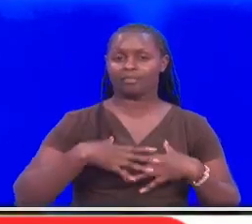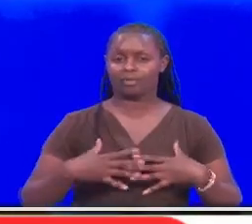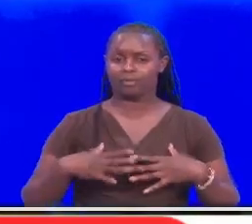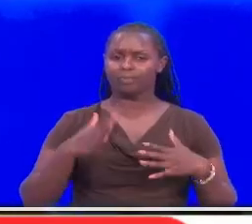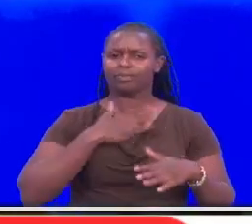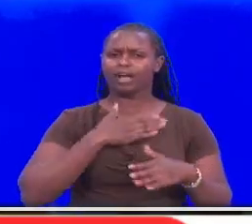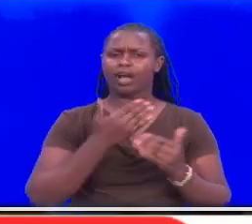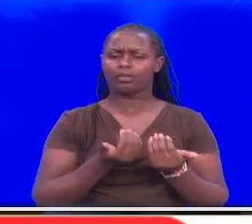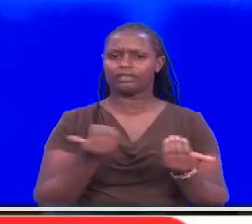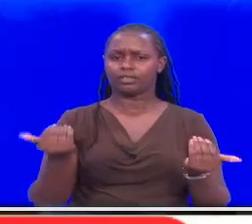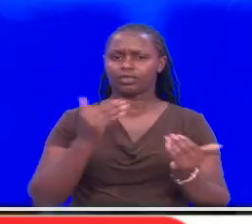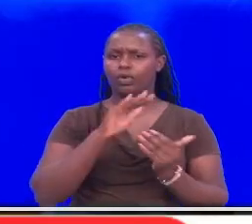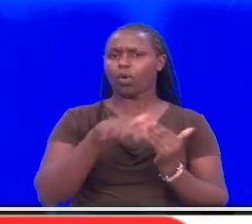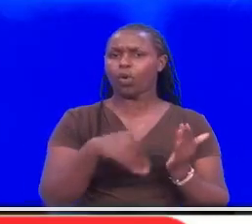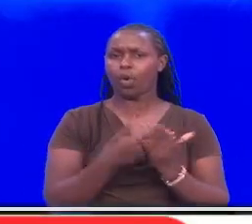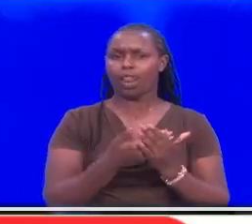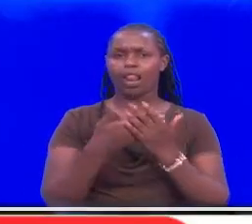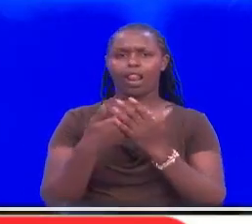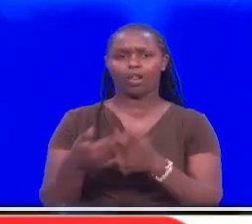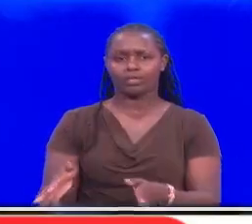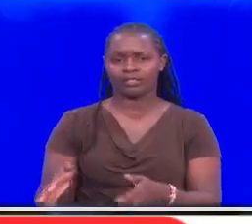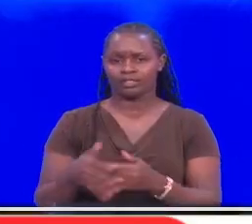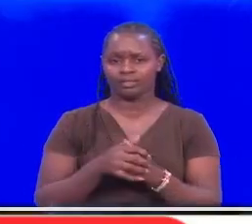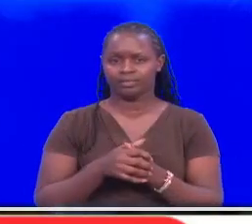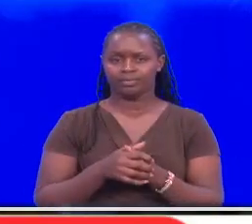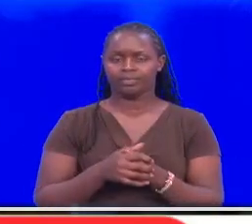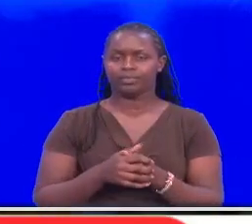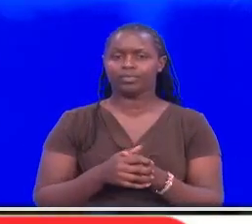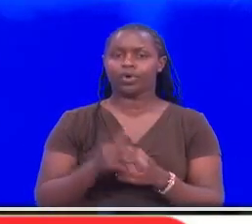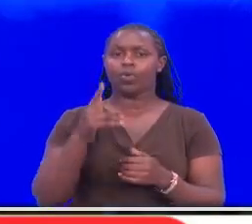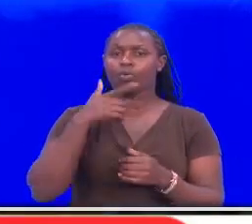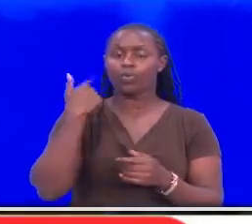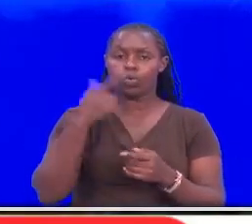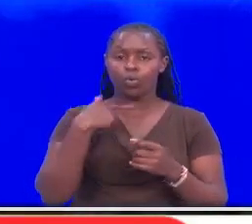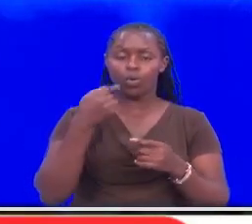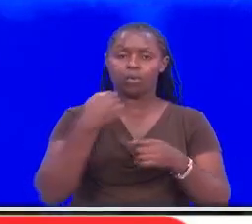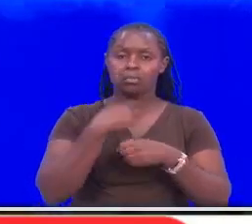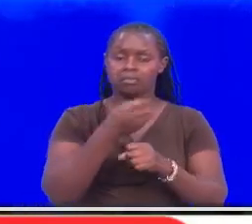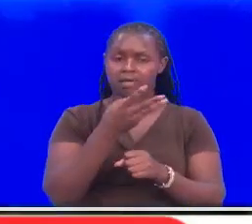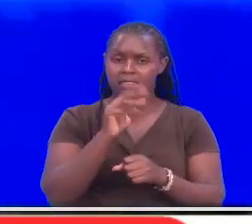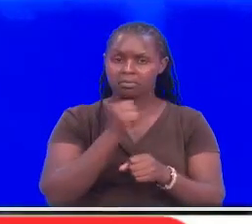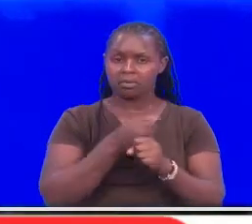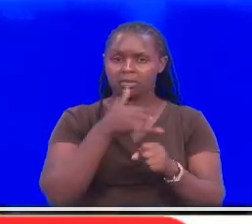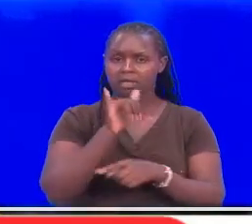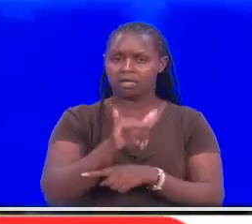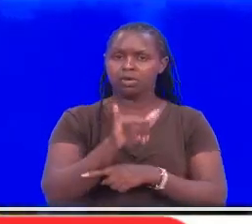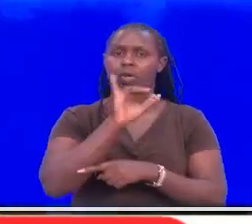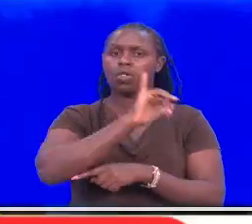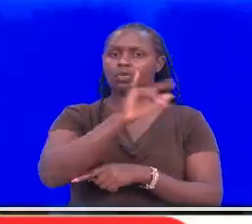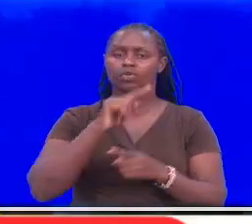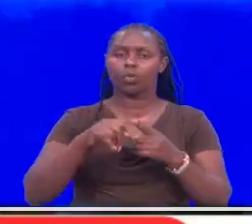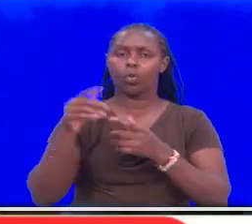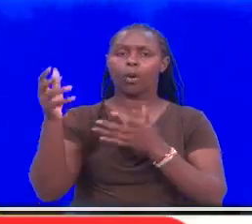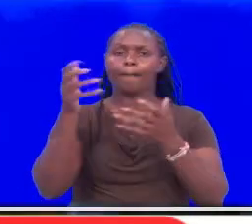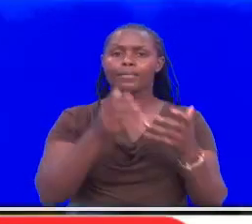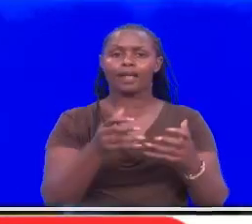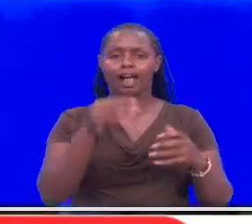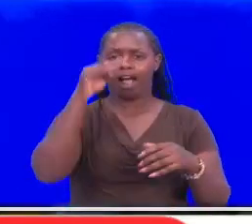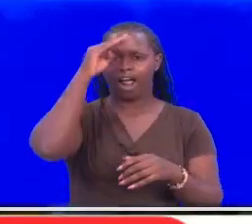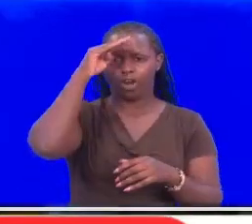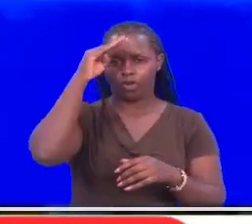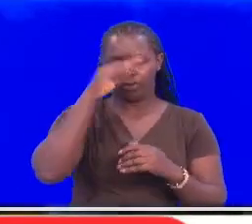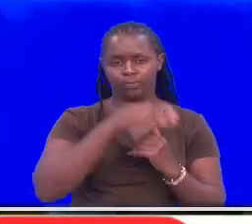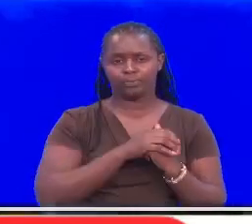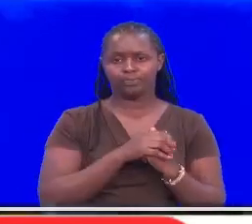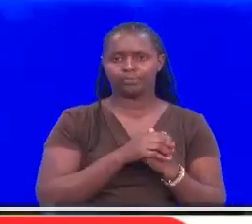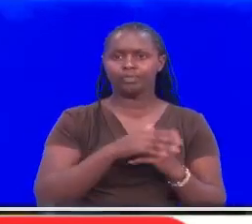Watoto wetu wamekwisha. Na wale wenye kuwamaliza ni ndugu zetu tu ndio wanaleta pombe. Si watu wa kutoka nje, ni ndugu